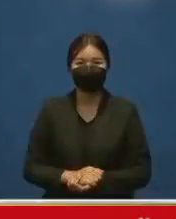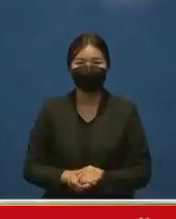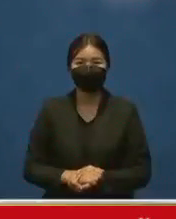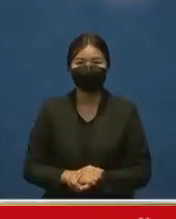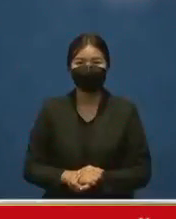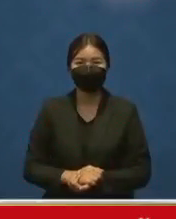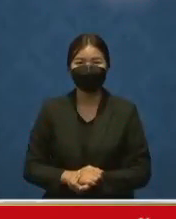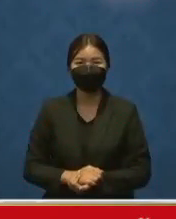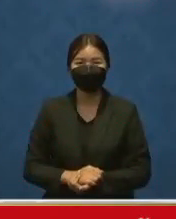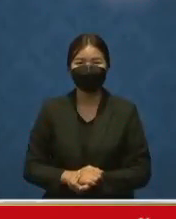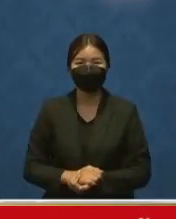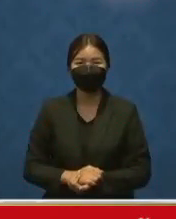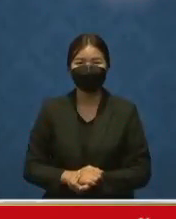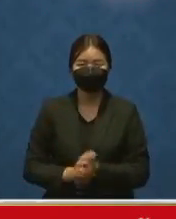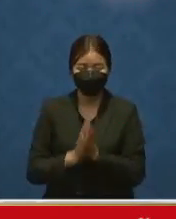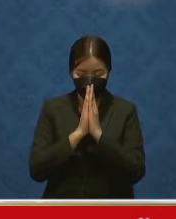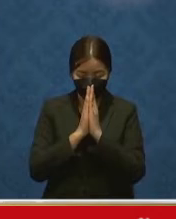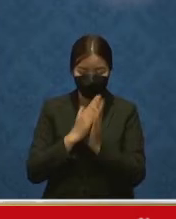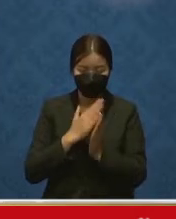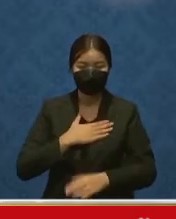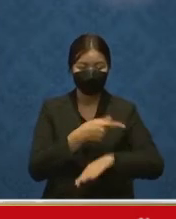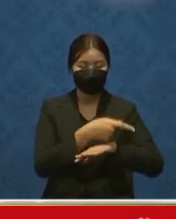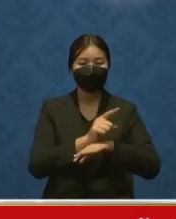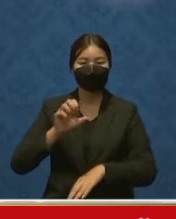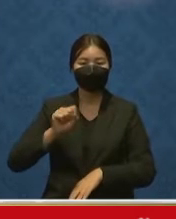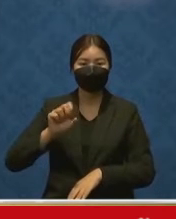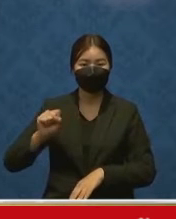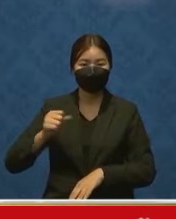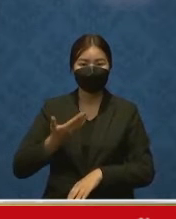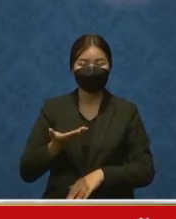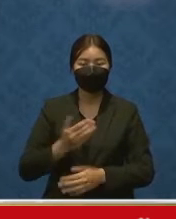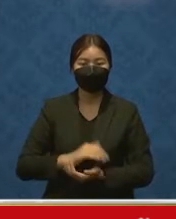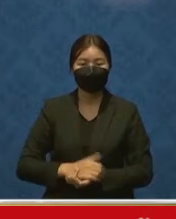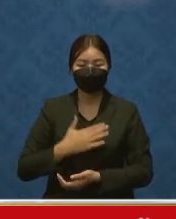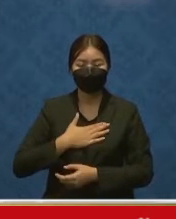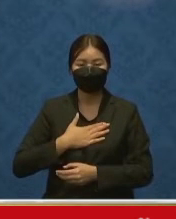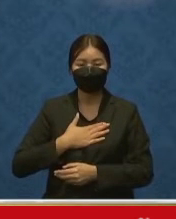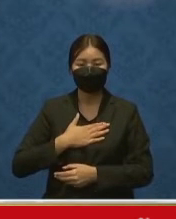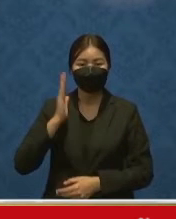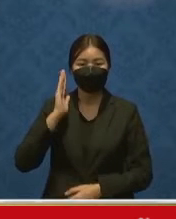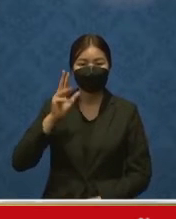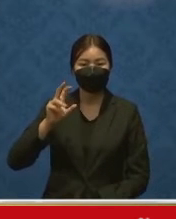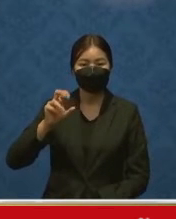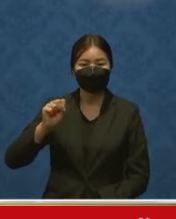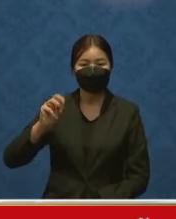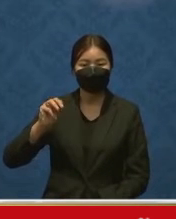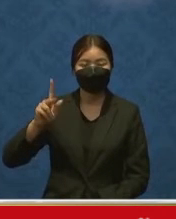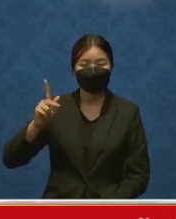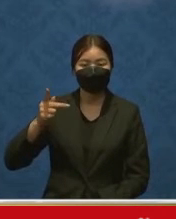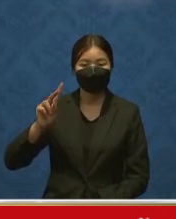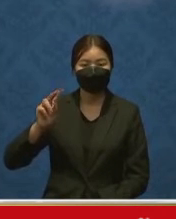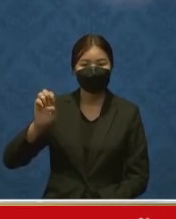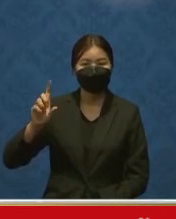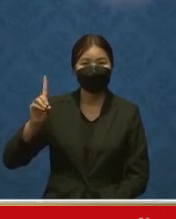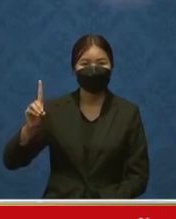ขอกราบเรียนท่านการสบายที่เคารพครับแต่ผมนายสมคิดเชื้อคงพรรคเพื่อไทย